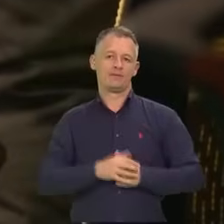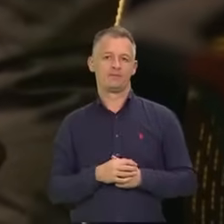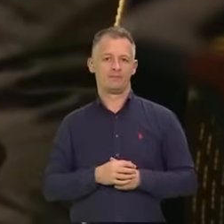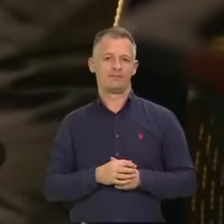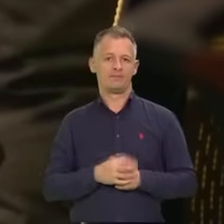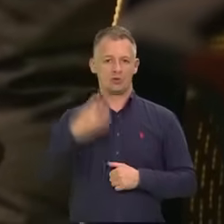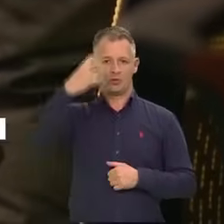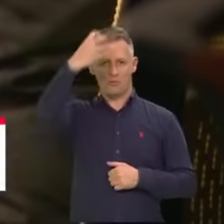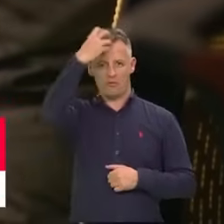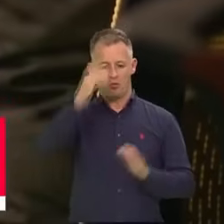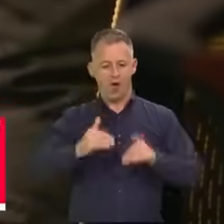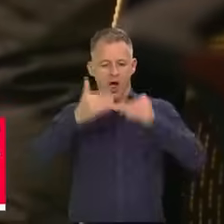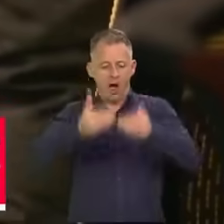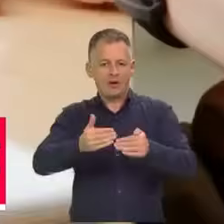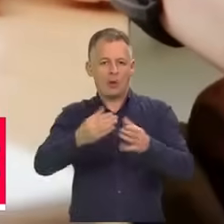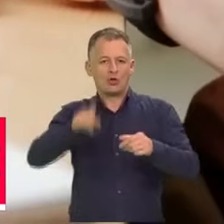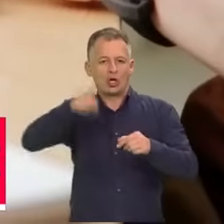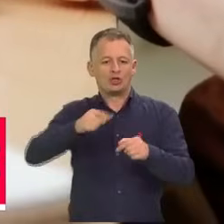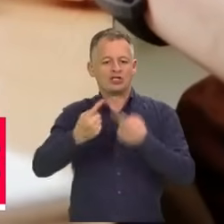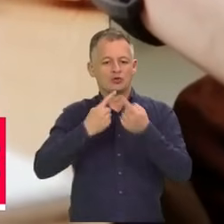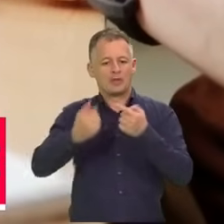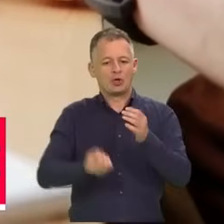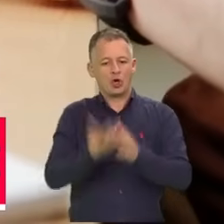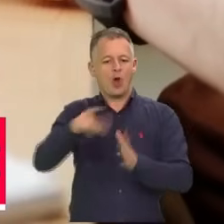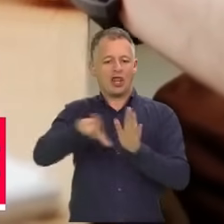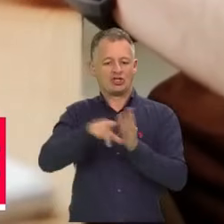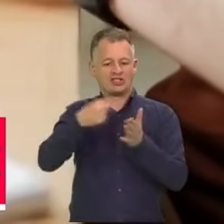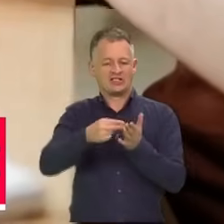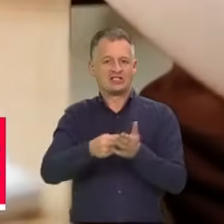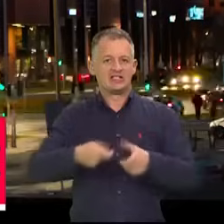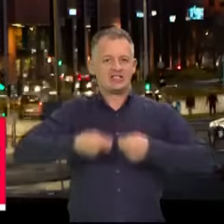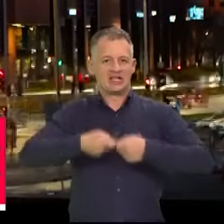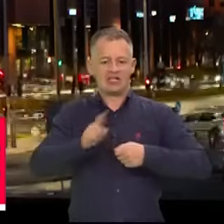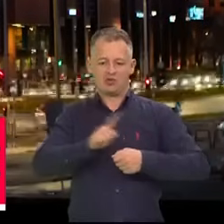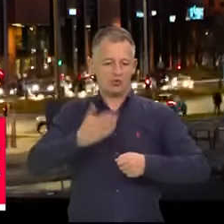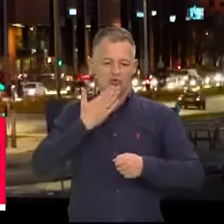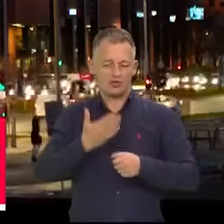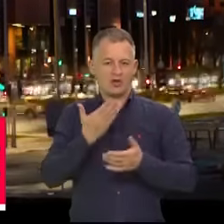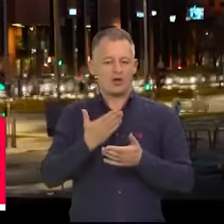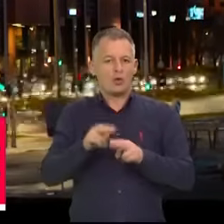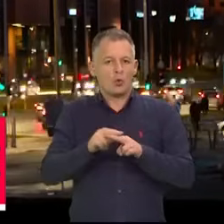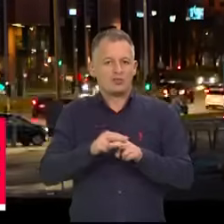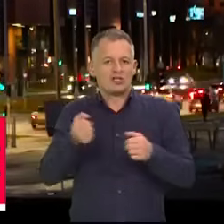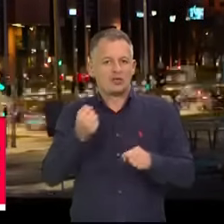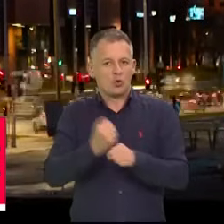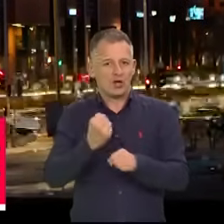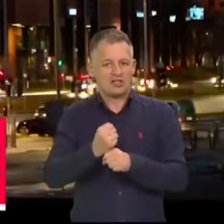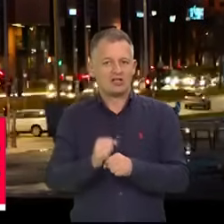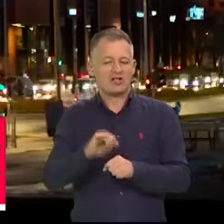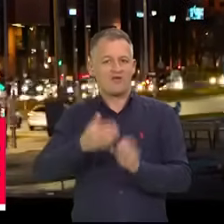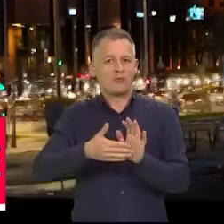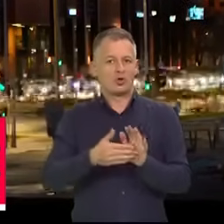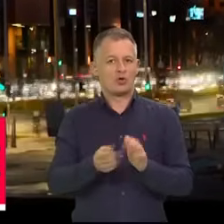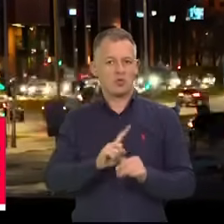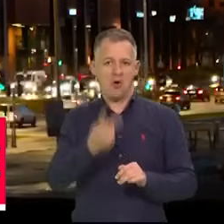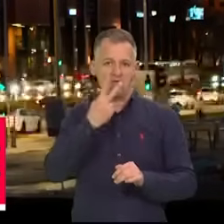Guvernul amână de mai multe luni discuțiile cu privire la noua lege a salarizării. Sindicatele nu sunt mulțumite de modul greoi în care se lucrează și de faptul că nu au